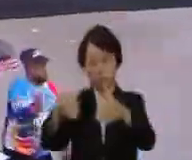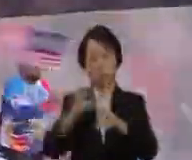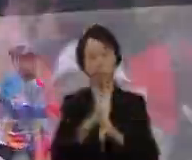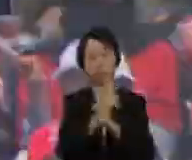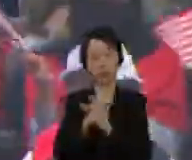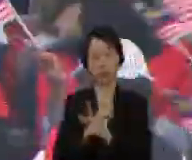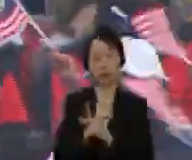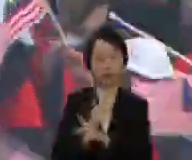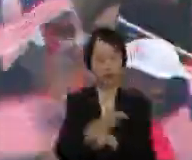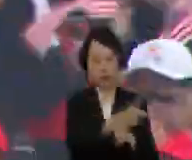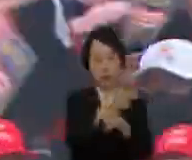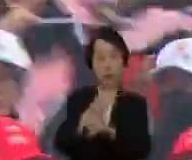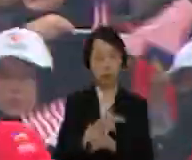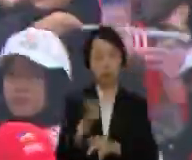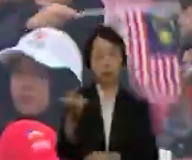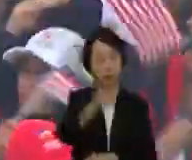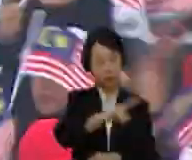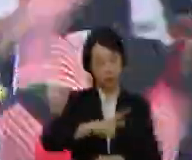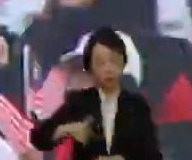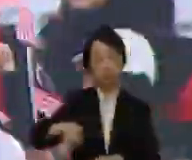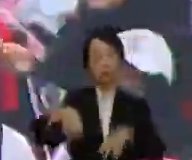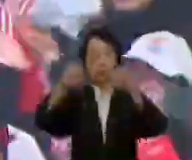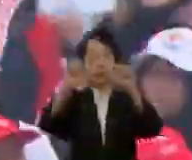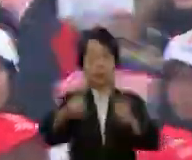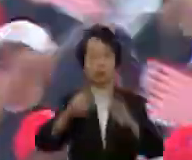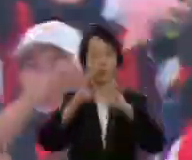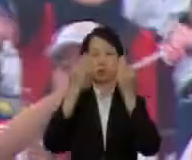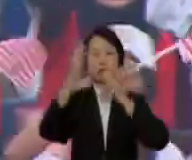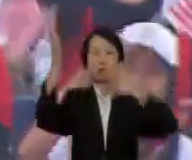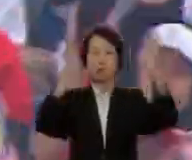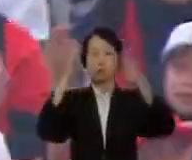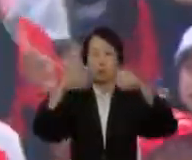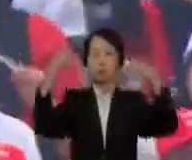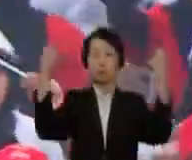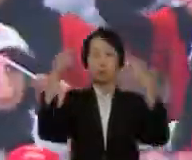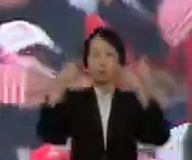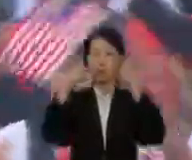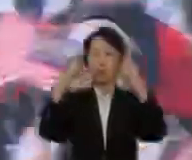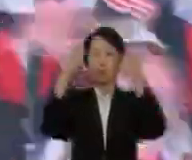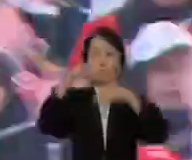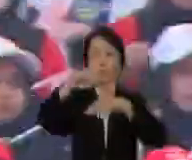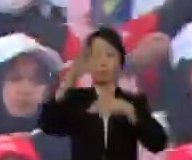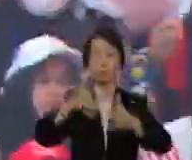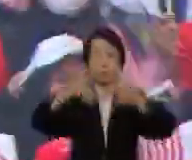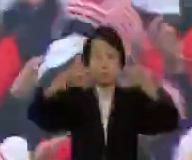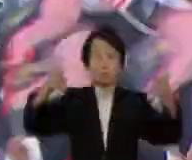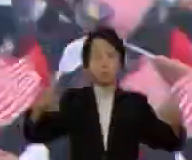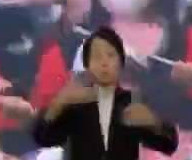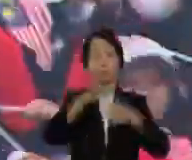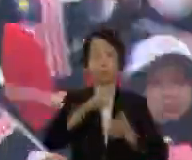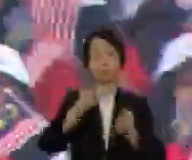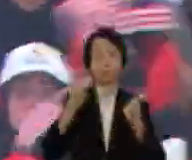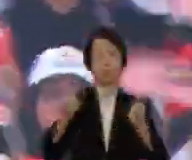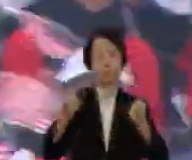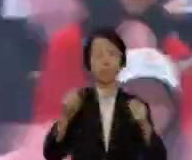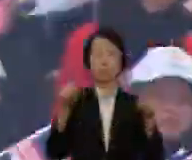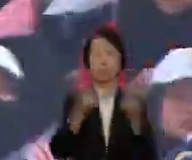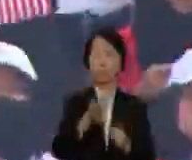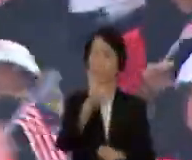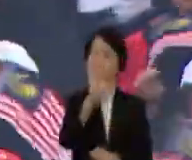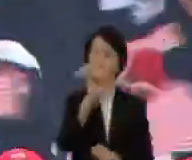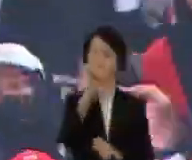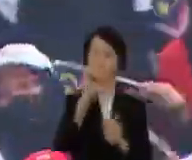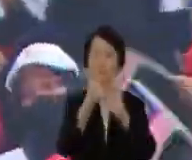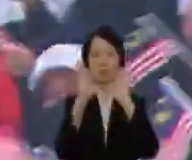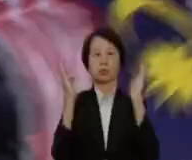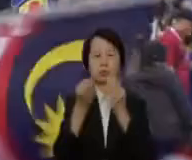menjaga antara satu sama lain, membolehkan keluarga Malaysia meraih kejayaan yang lebih besar dan terus teguh sebagai sebuah